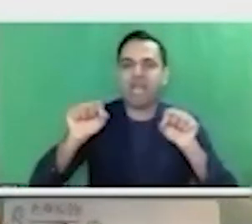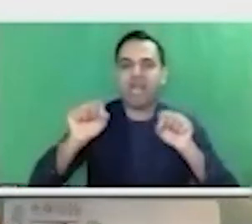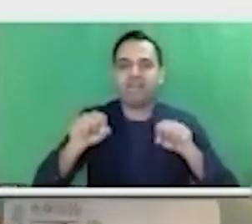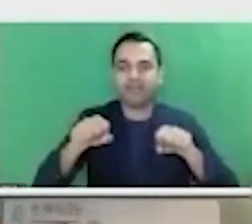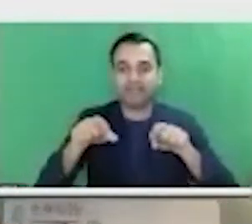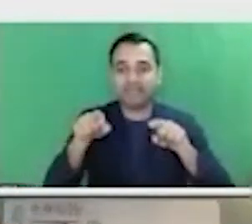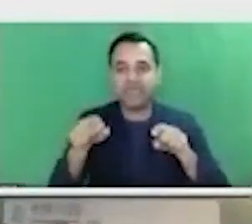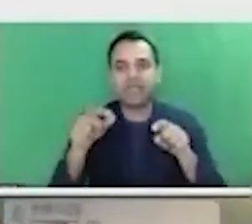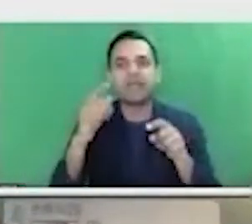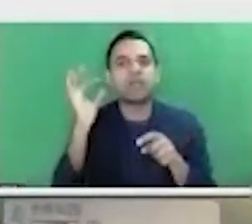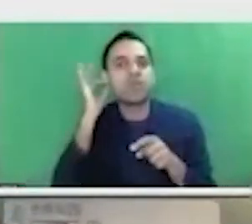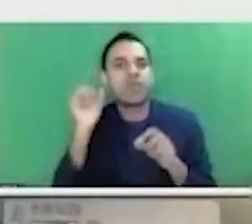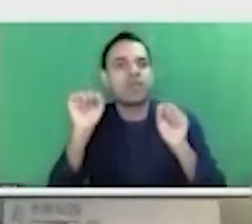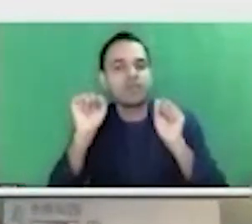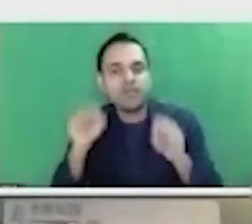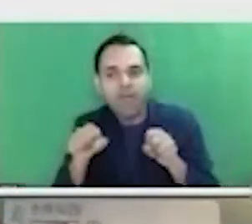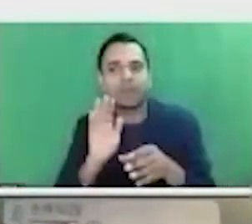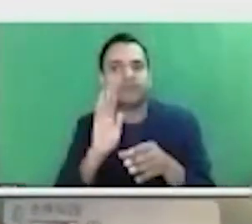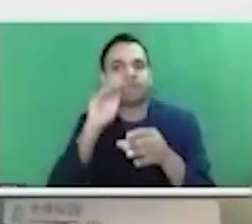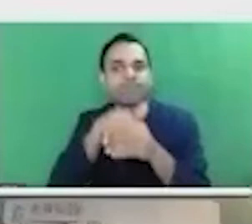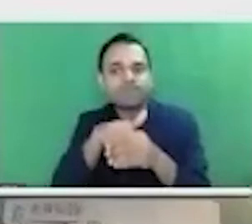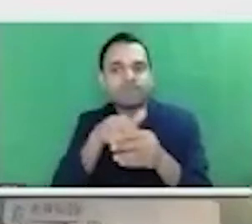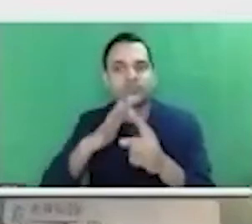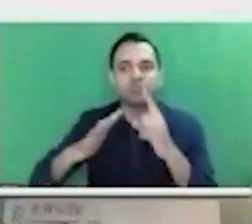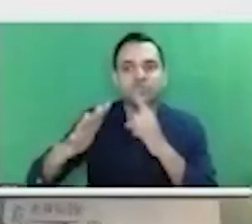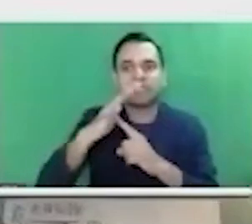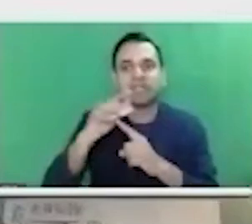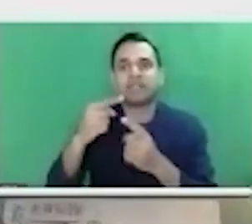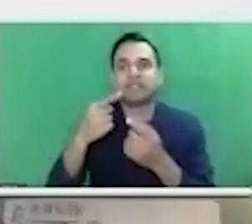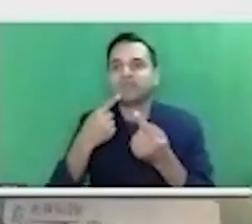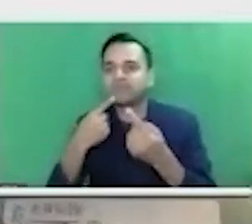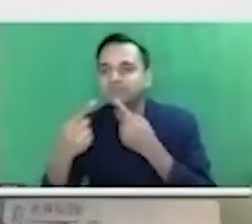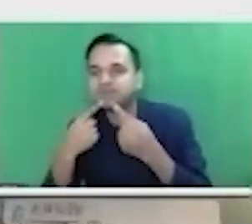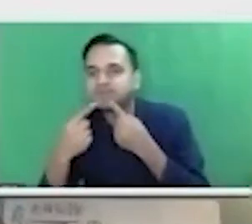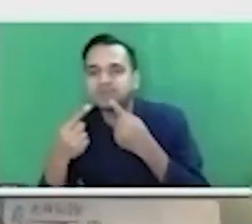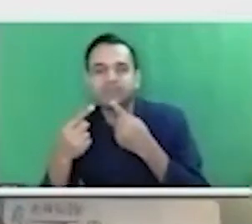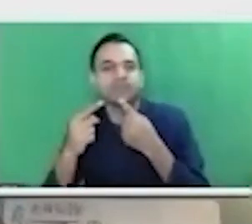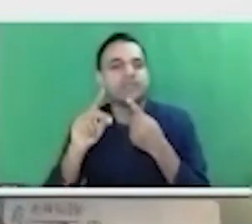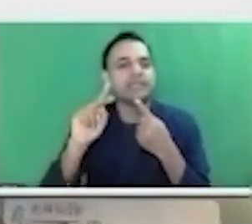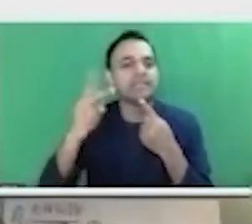المجتمع النقطة الثانية بالنسبة للدور الخاص